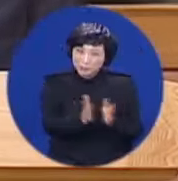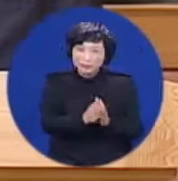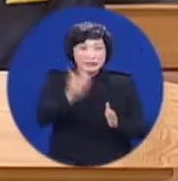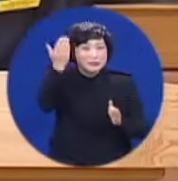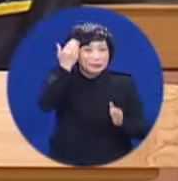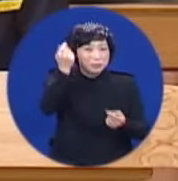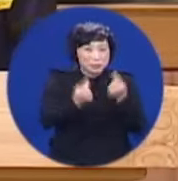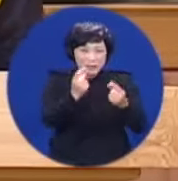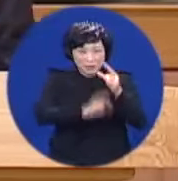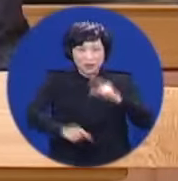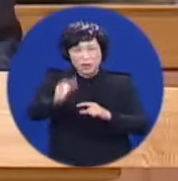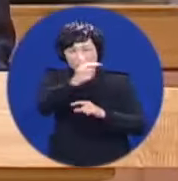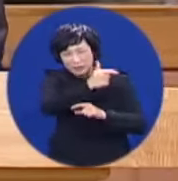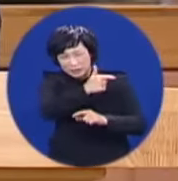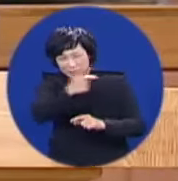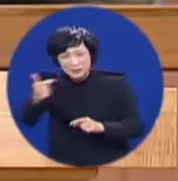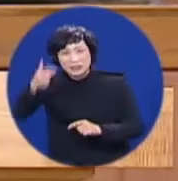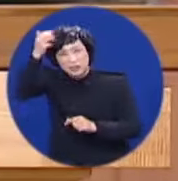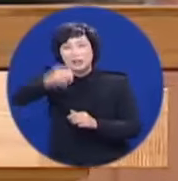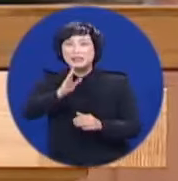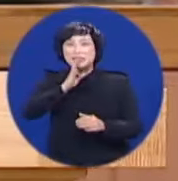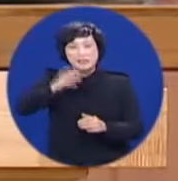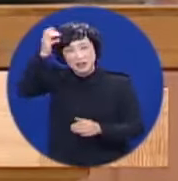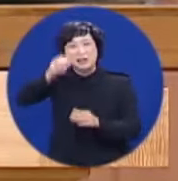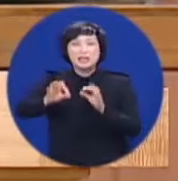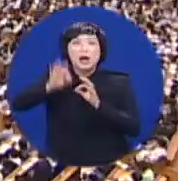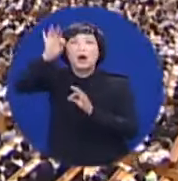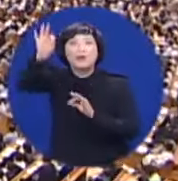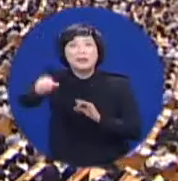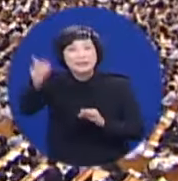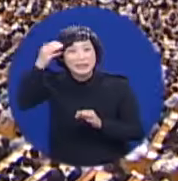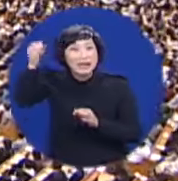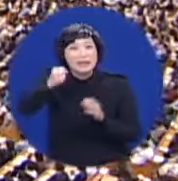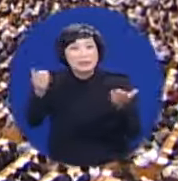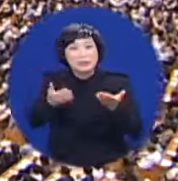지식보다 뛰어난 영적인 신령한 영원한 지식을 갖는 것도